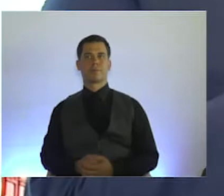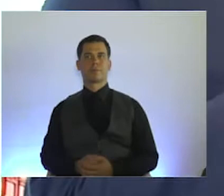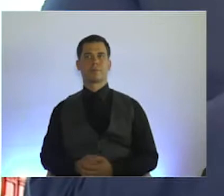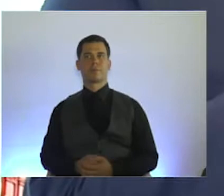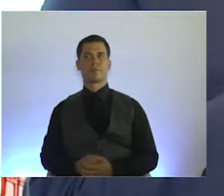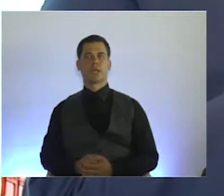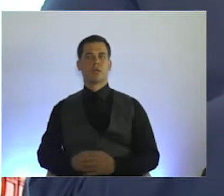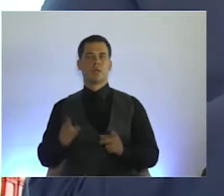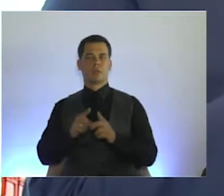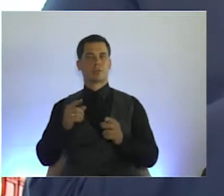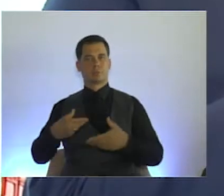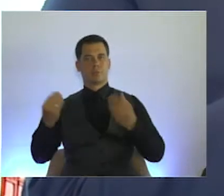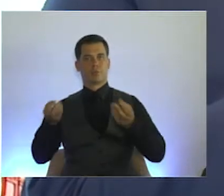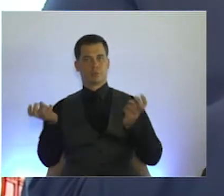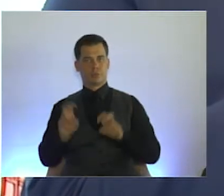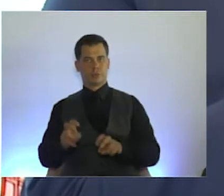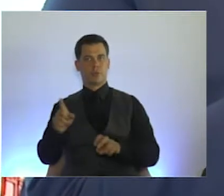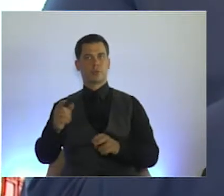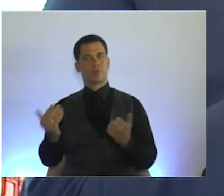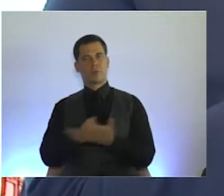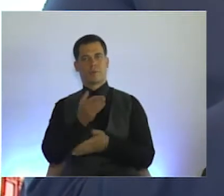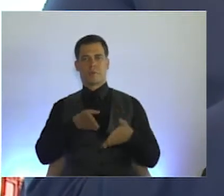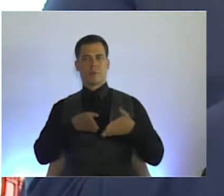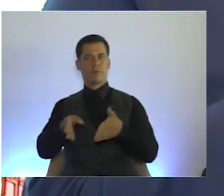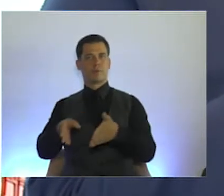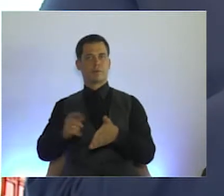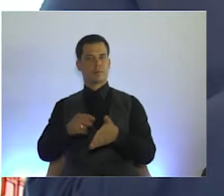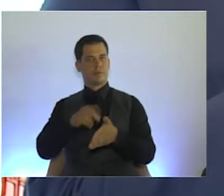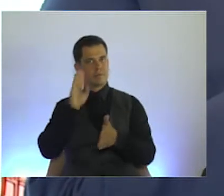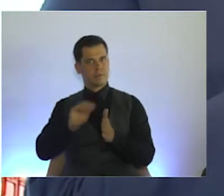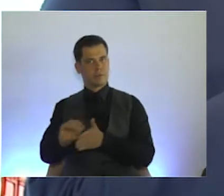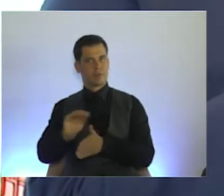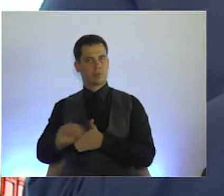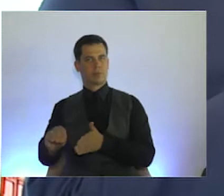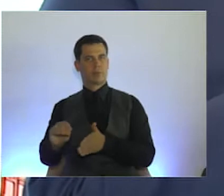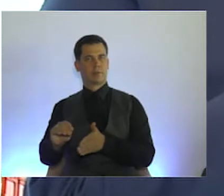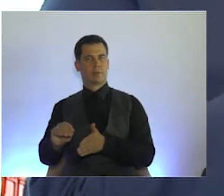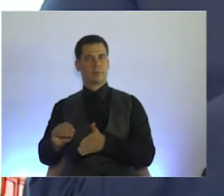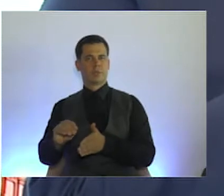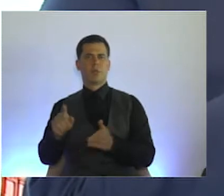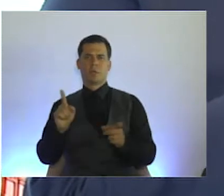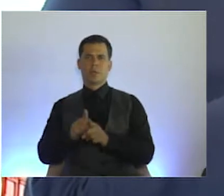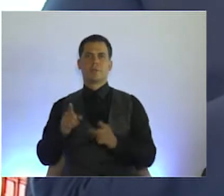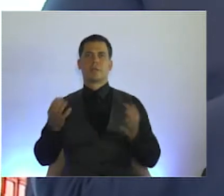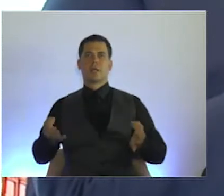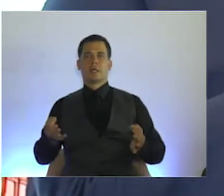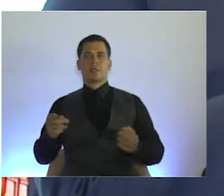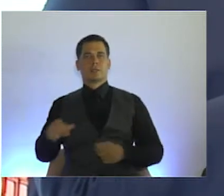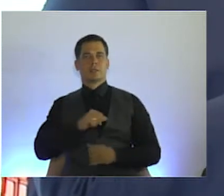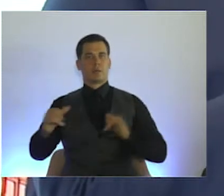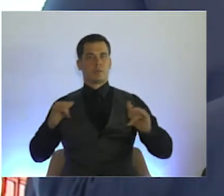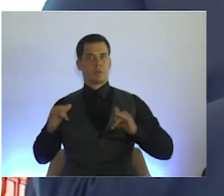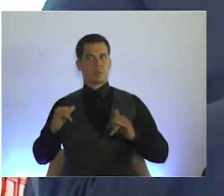I zaczęły powstawać nowe profile kształcenia. Tutaj